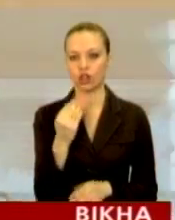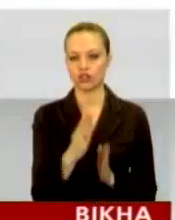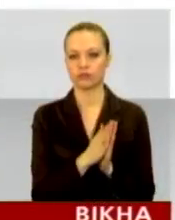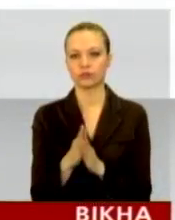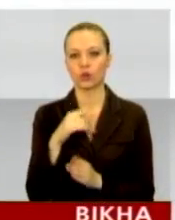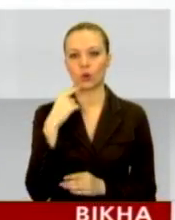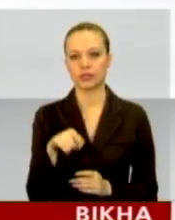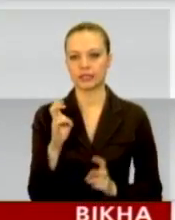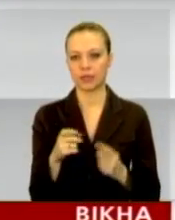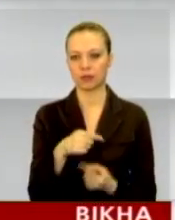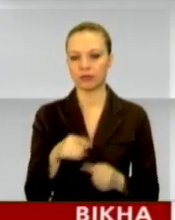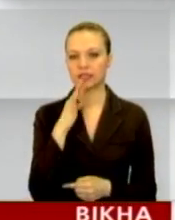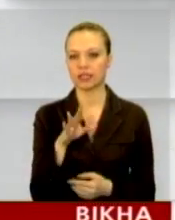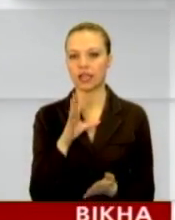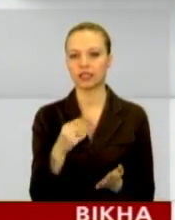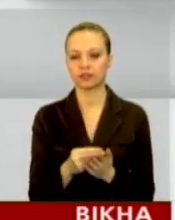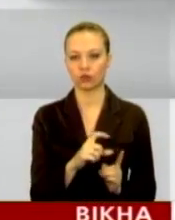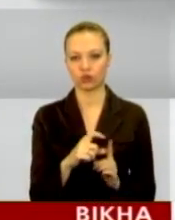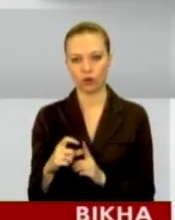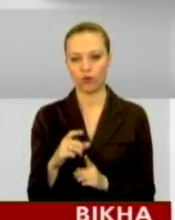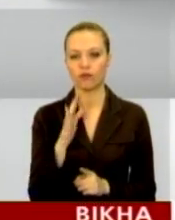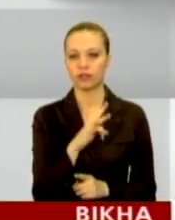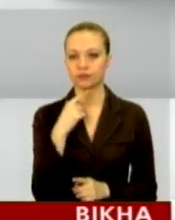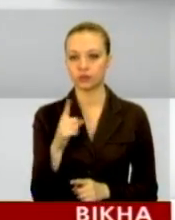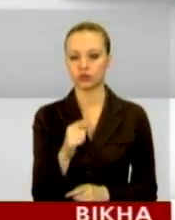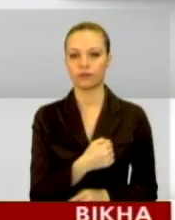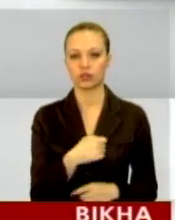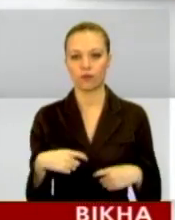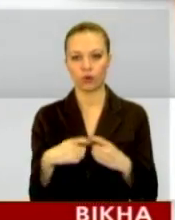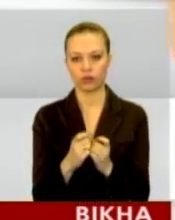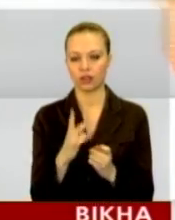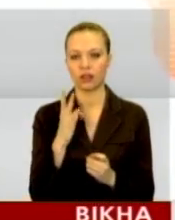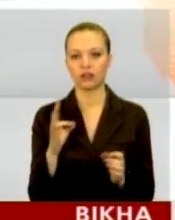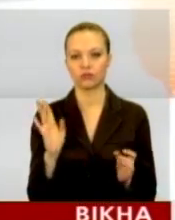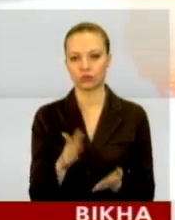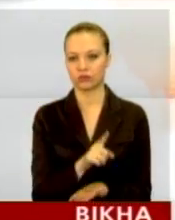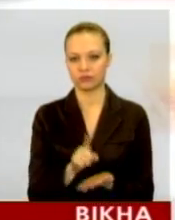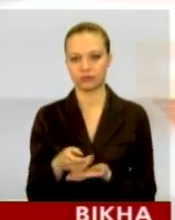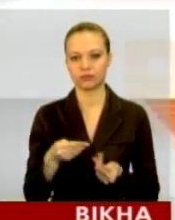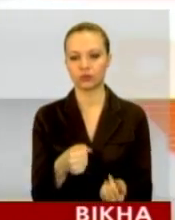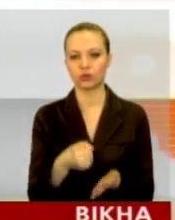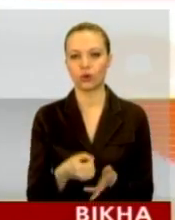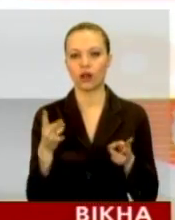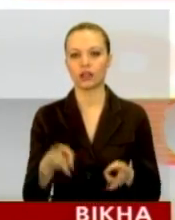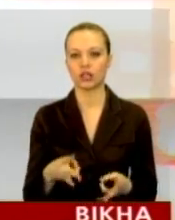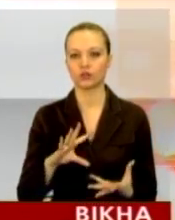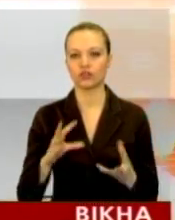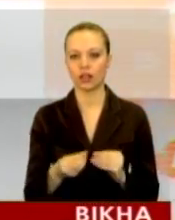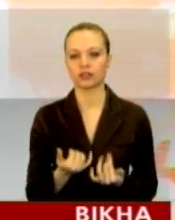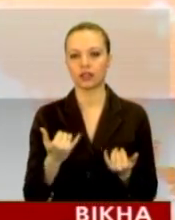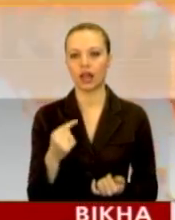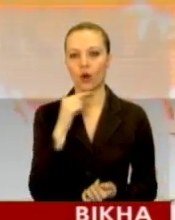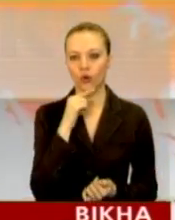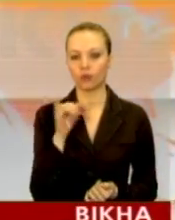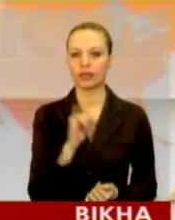закликав російських підприємців сказати своє слово. Він зазначив, військовий конфлікт неодмінно призведе до катастрофічних наслідків для